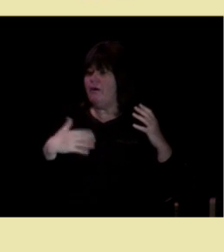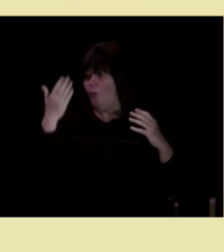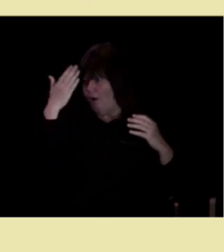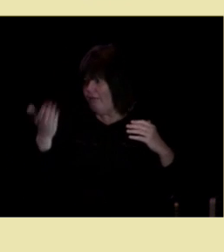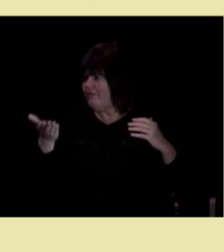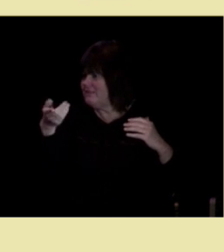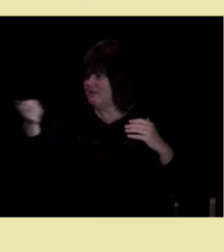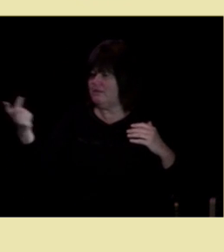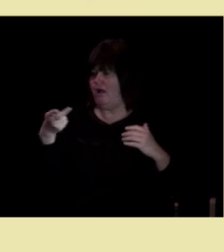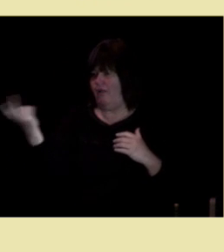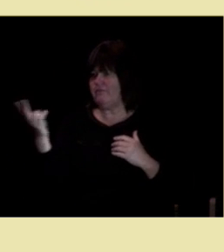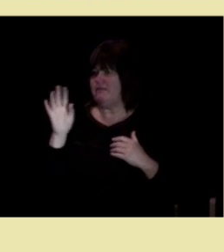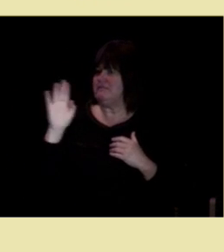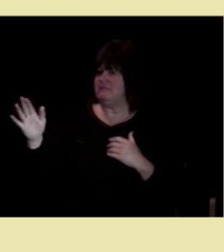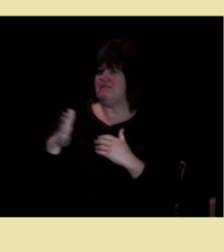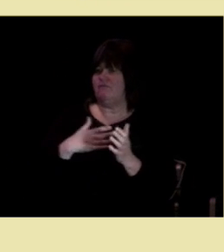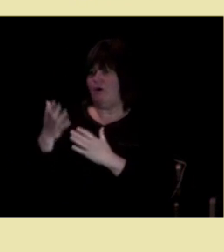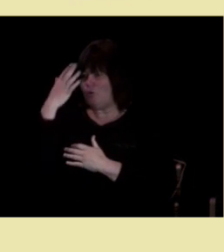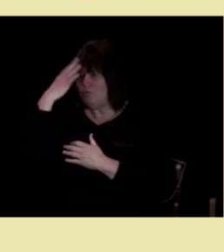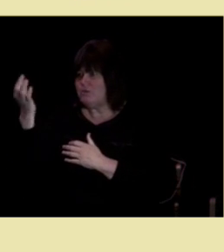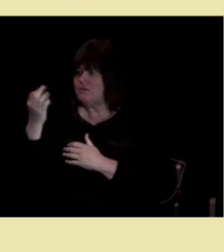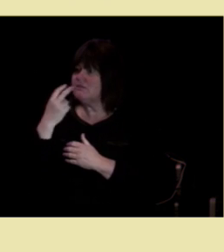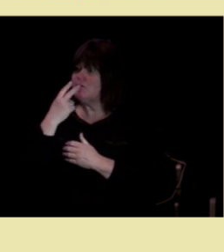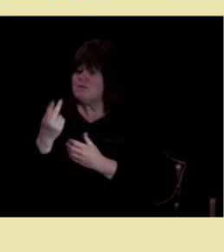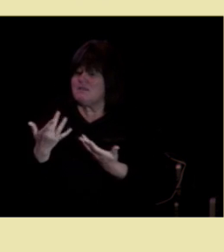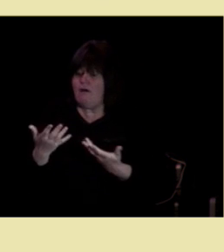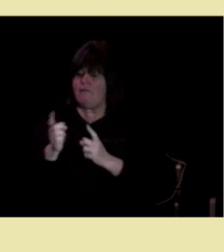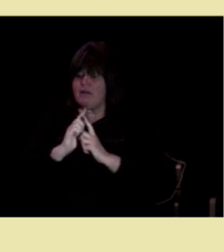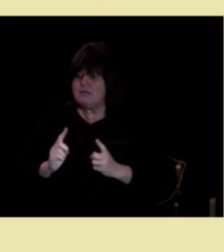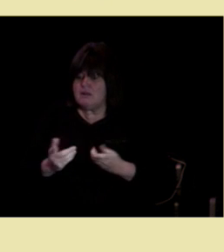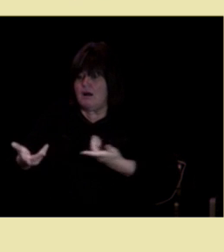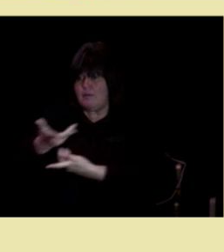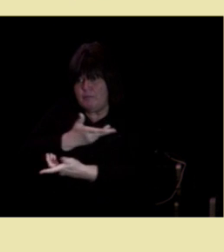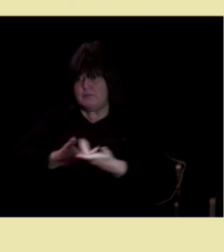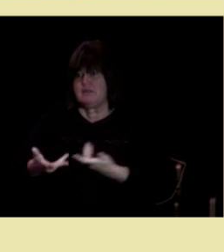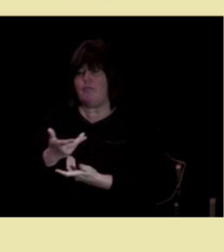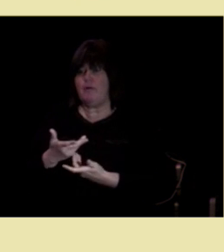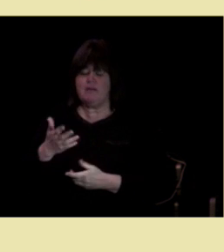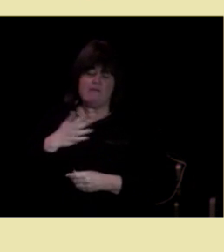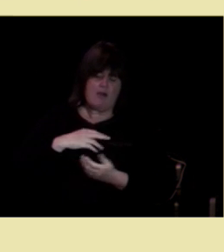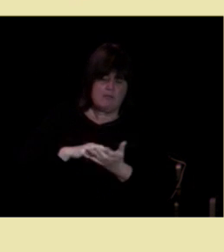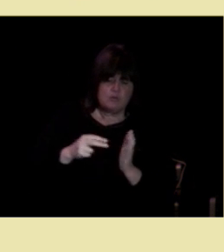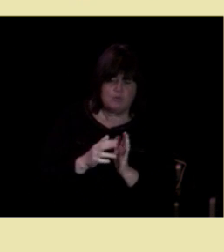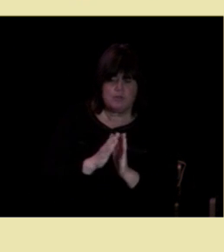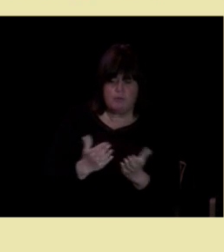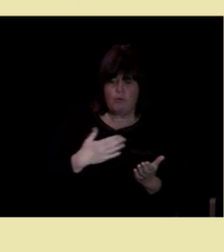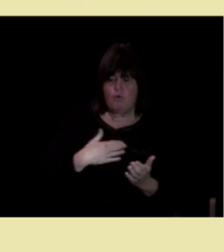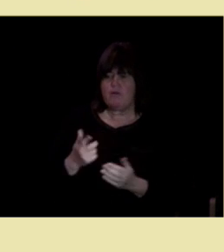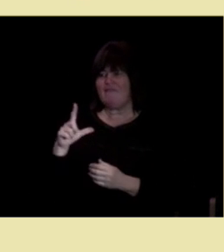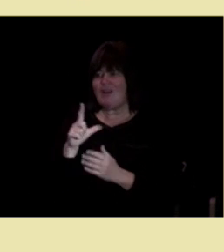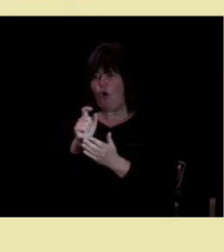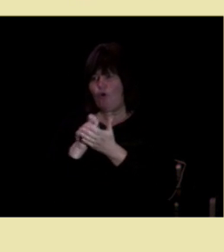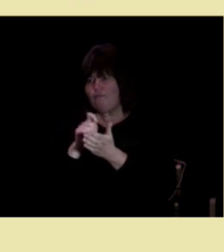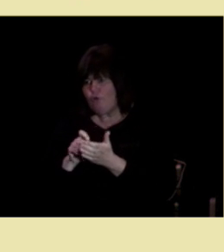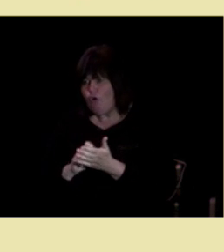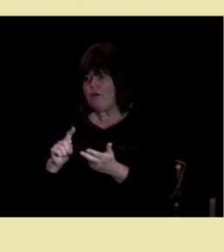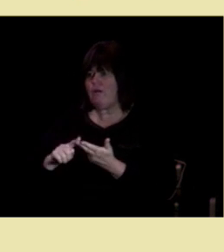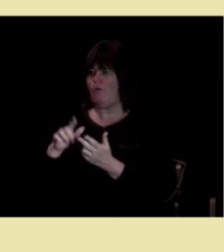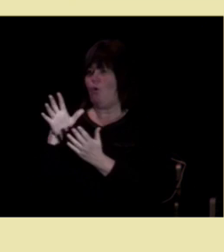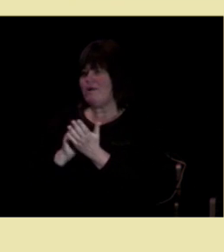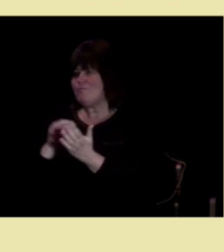kan skape sammen. Så vi har en metodebok, vi loggfører og vi rapporterer, og vi har det også en dag som